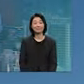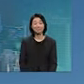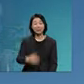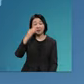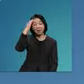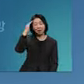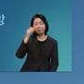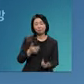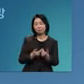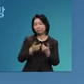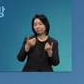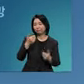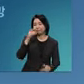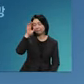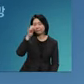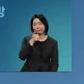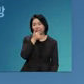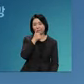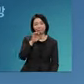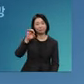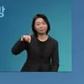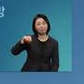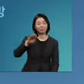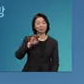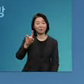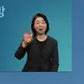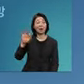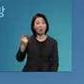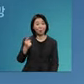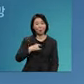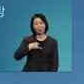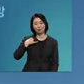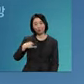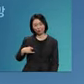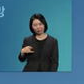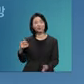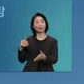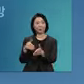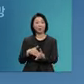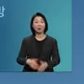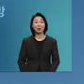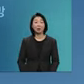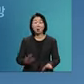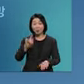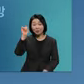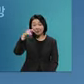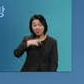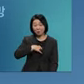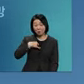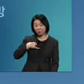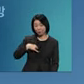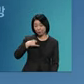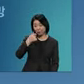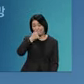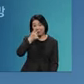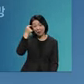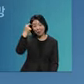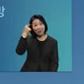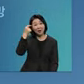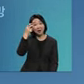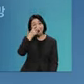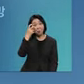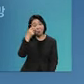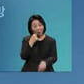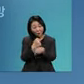한국을 떠난 자이언트 판다 푸바오가 중국 선수 팬 기지에 도착했습니다 오늘 새벽 중국 판다 보호 연구 센터는